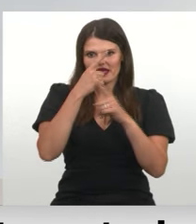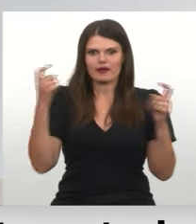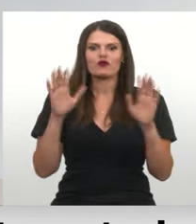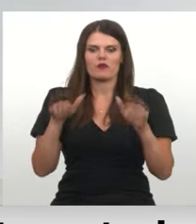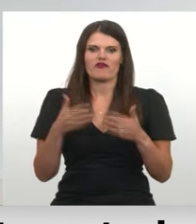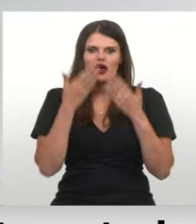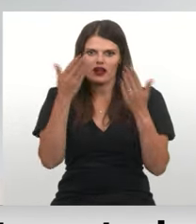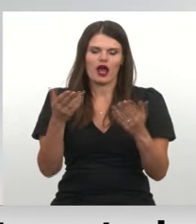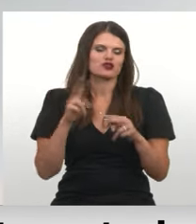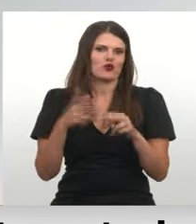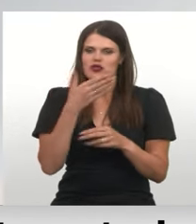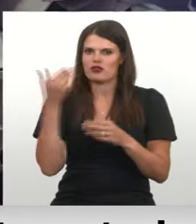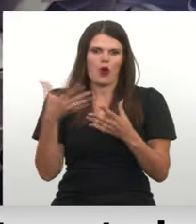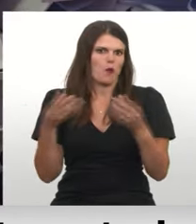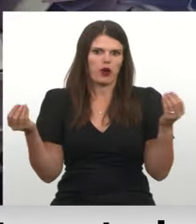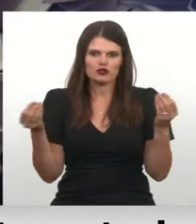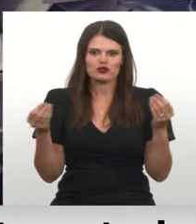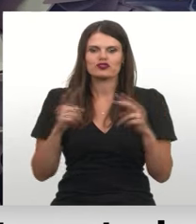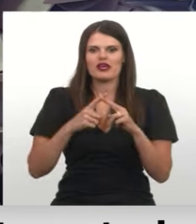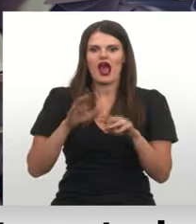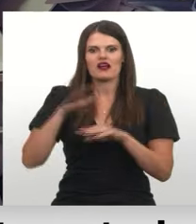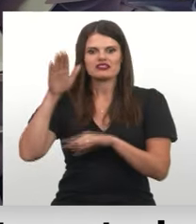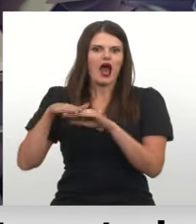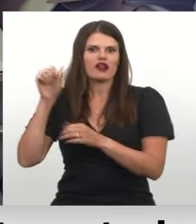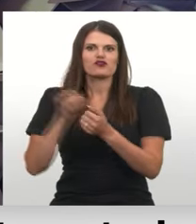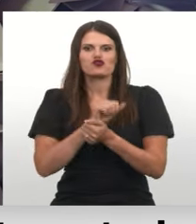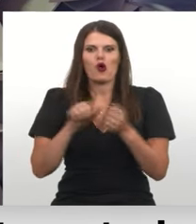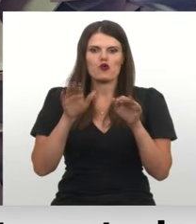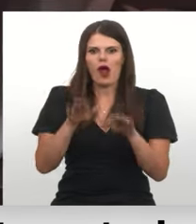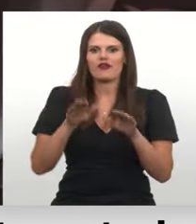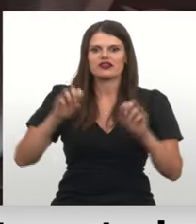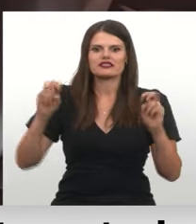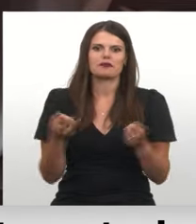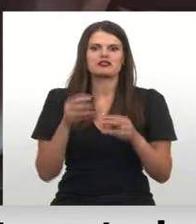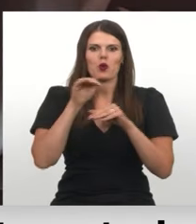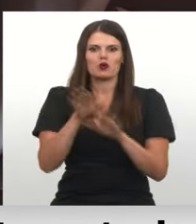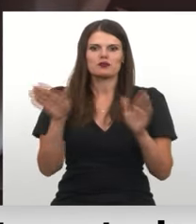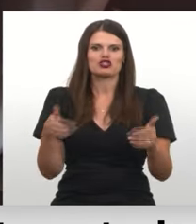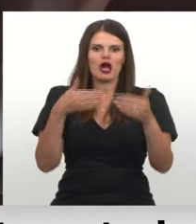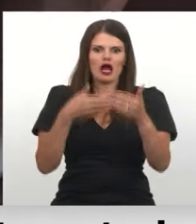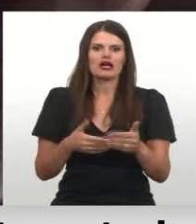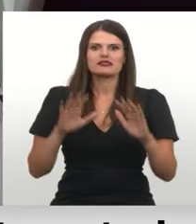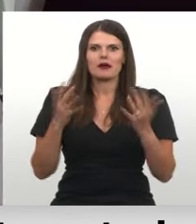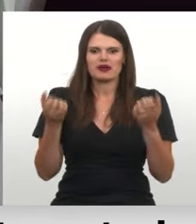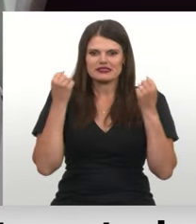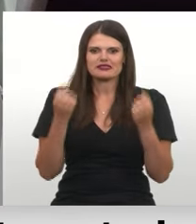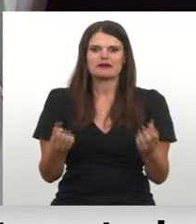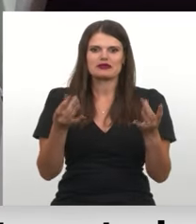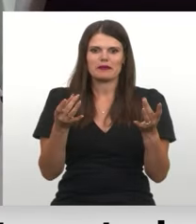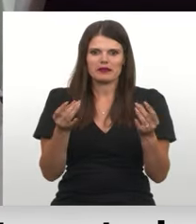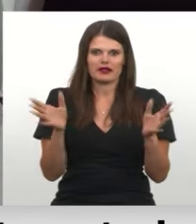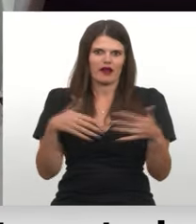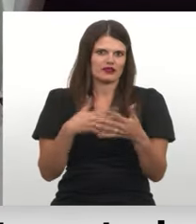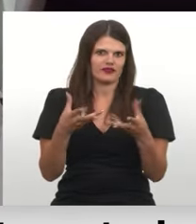informācija ir salasāma un nav zudusi. Jelgavas arhīvā dokumenti atradās īpašās uzglabāšanas kastēs, bet no lielā mitruma tās vienkārši